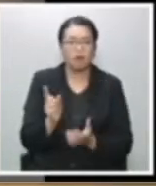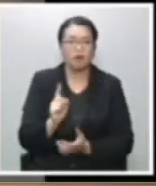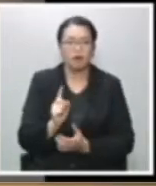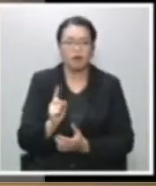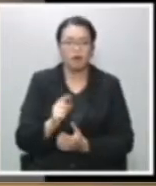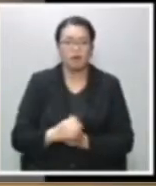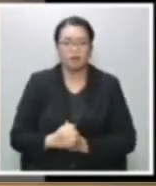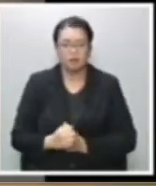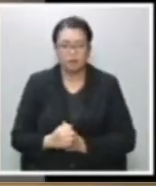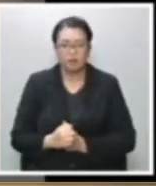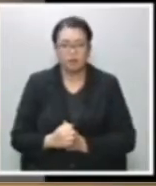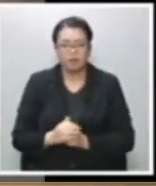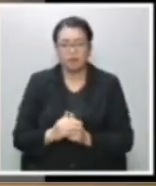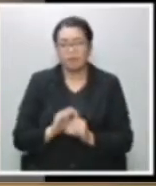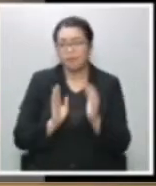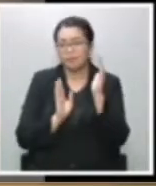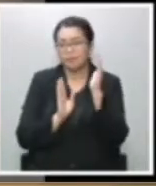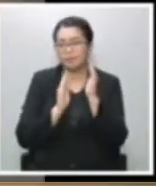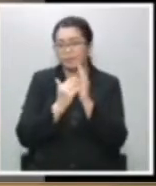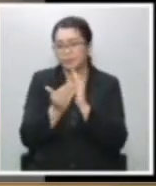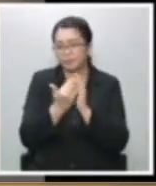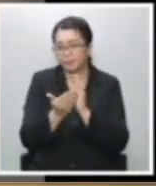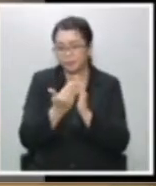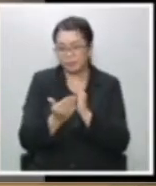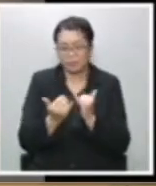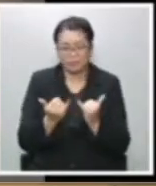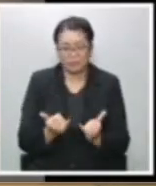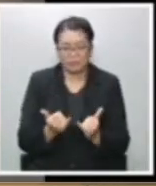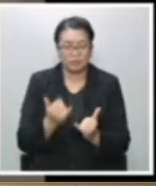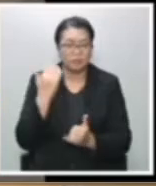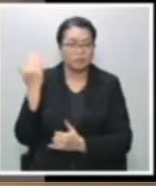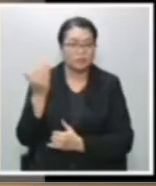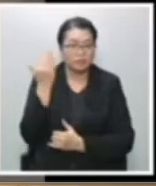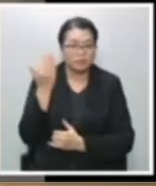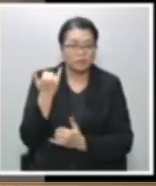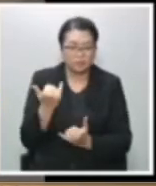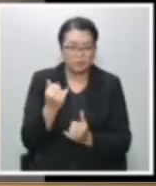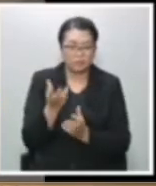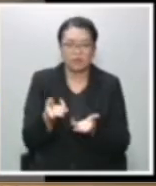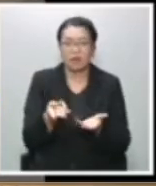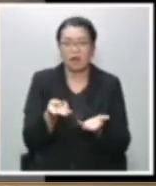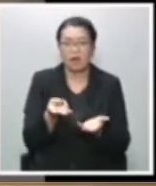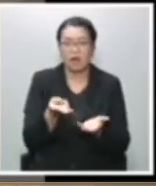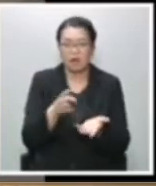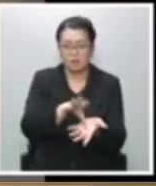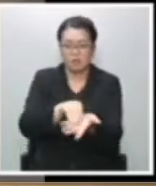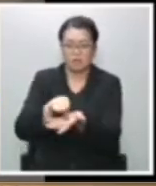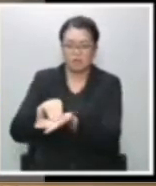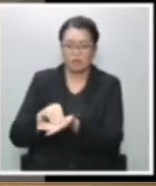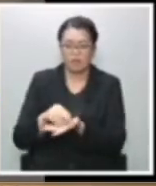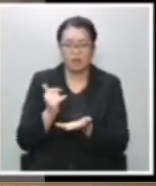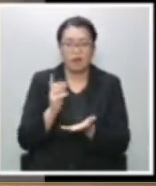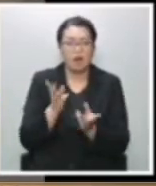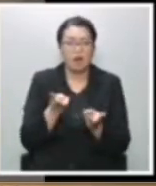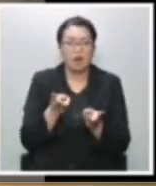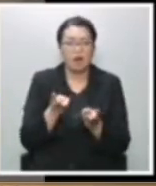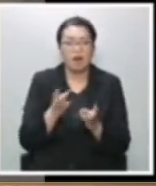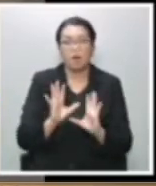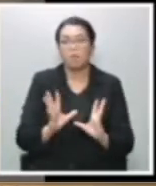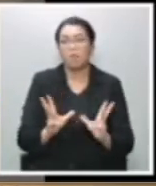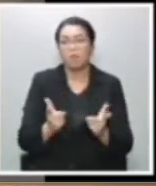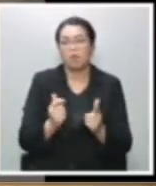คือทางภาคอีสานนะครับฤดูช่วงนี้เนี่ยไม่ใช่เก็บเกี่ยวข้าวแล้วนะครับเพราะว่าข้าวเนี่ยหมดไปแล้วนะครับปีนี้เนี่ย